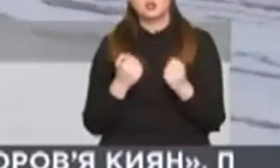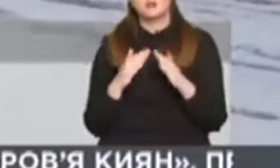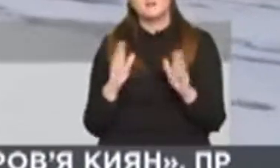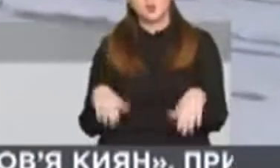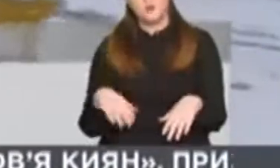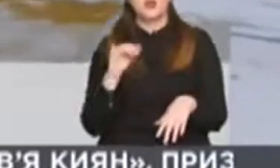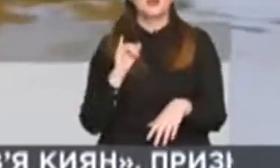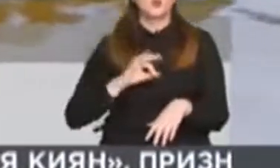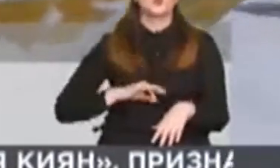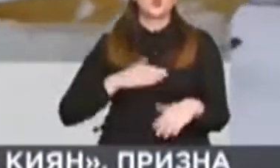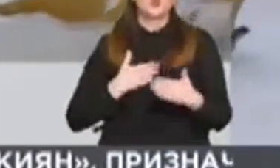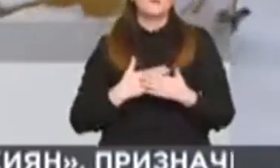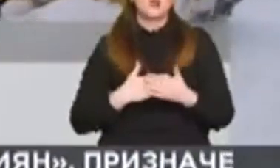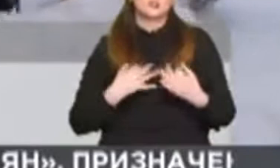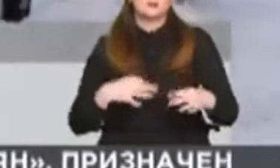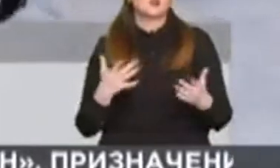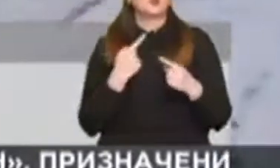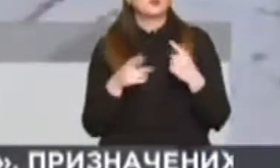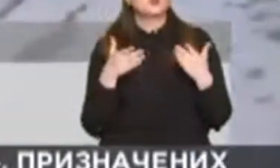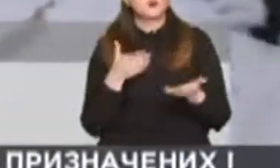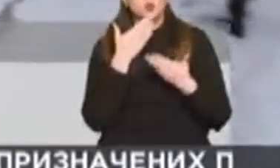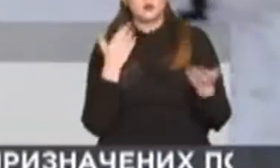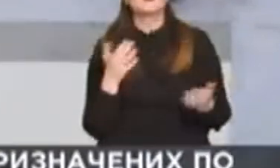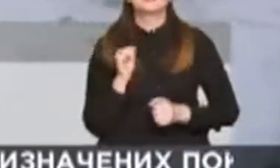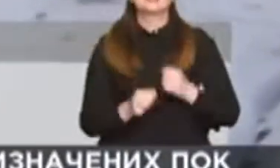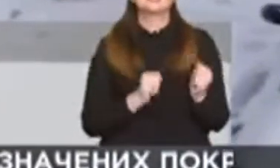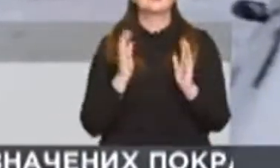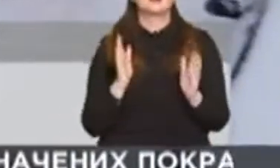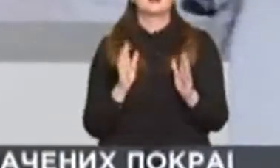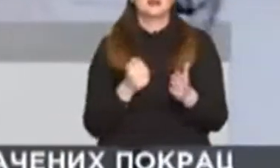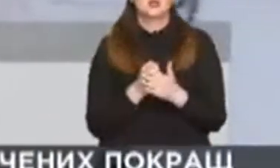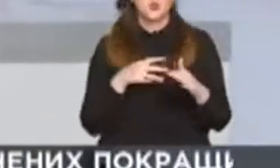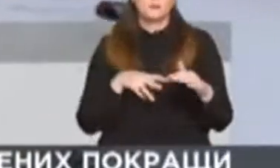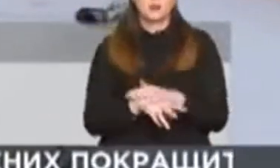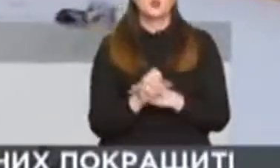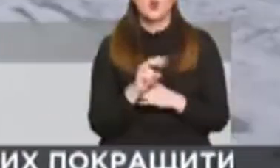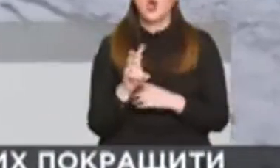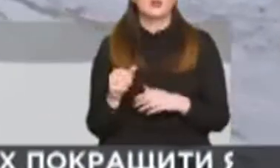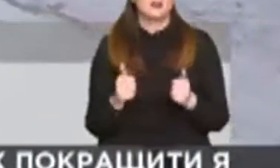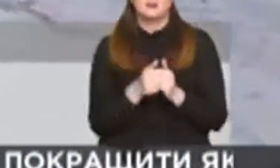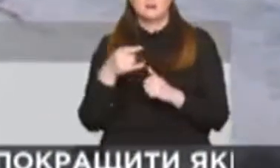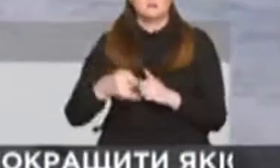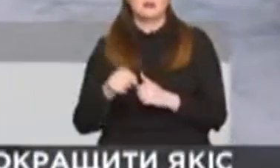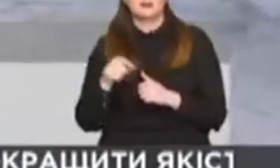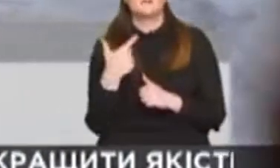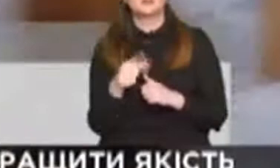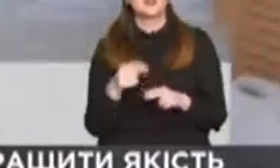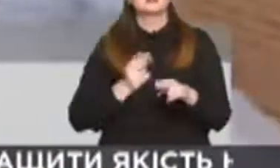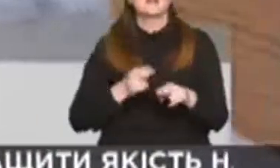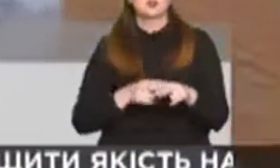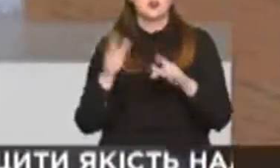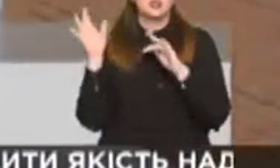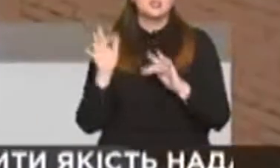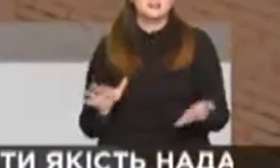користуватися громадським транспортом. Якщо іншого виходу немає, діставайтеся тільки до метро, але не паркуйте автівки там, де вони